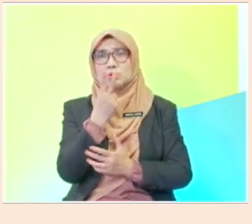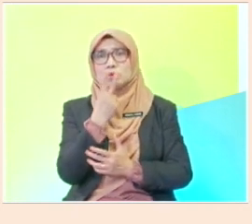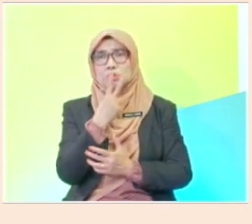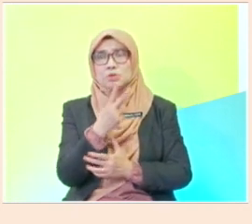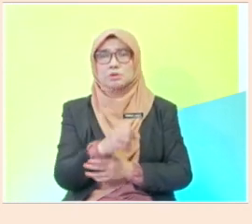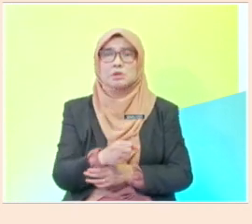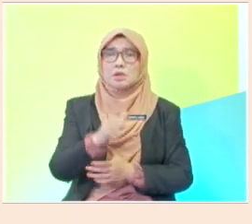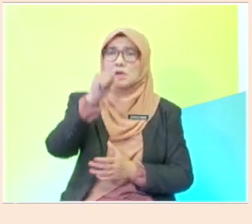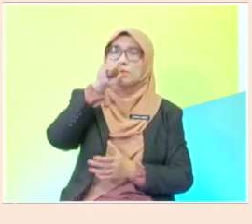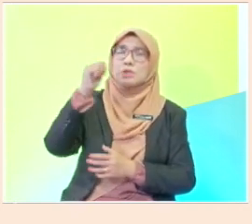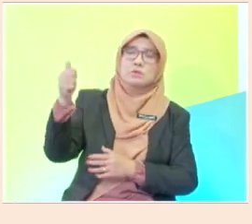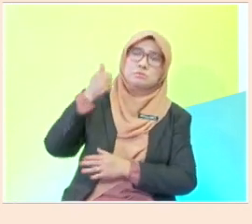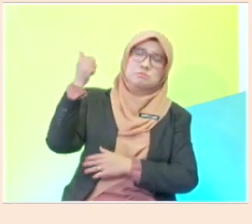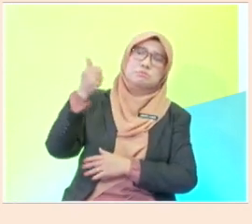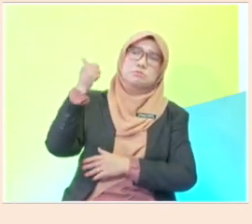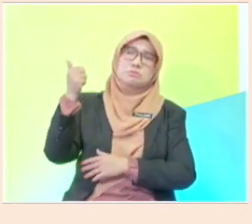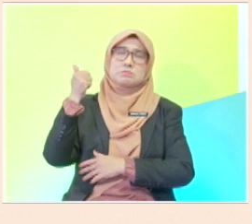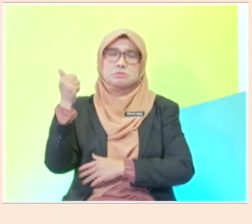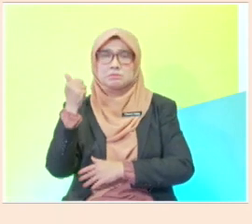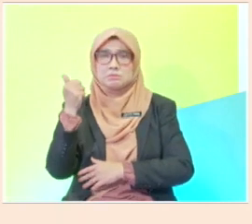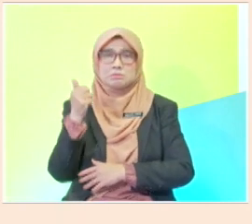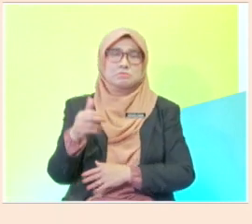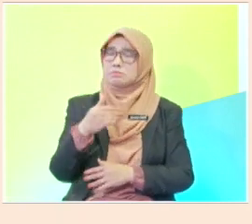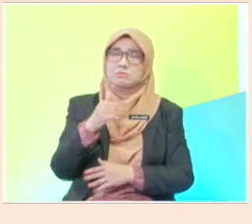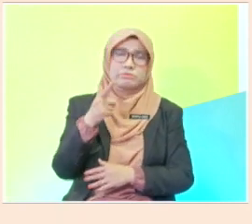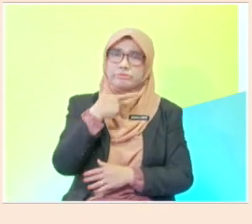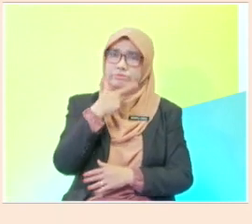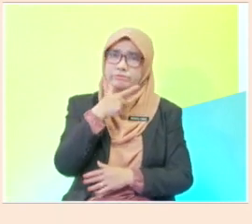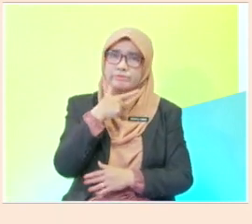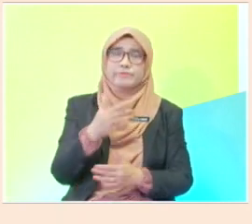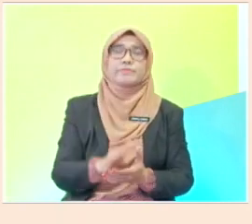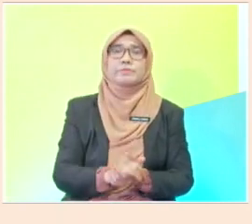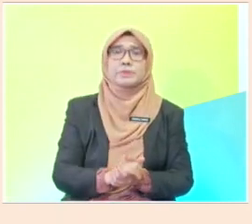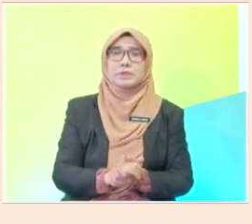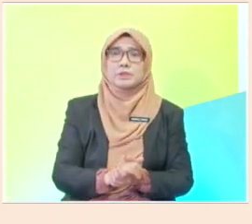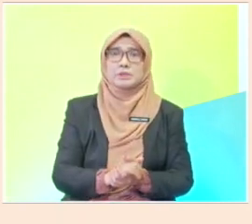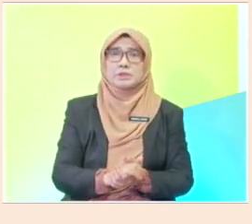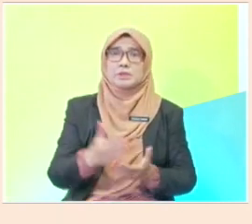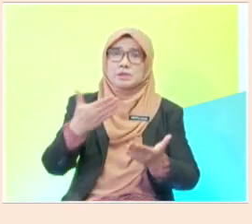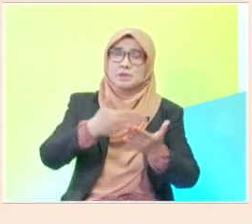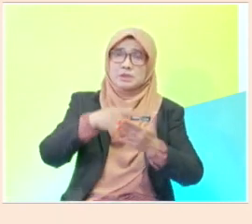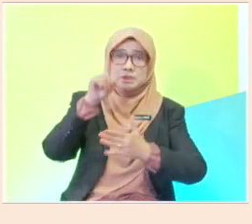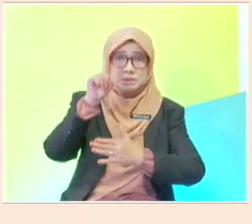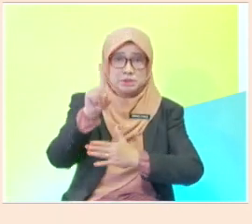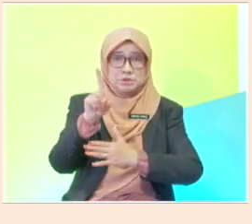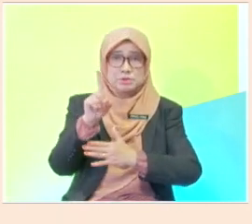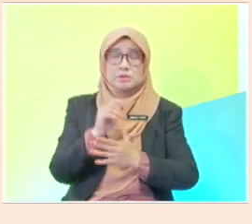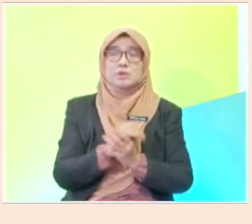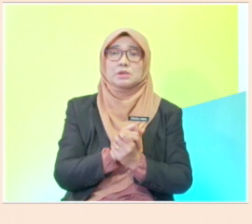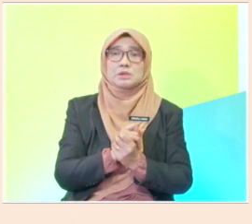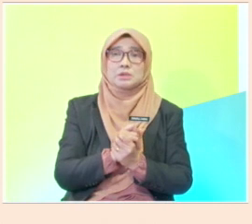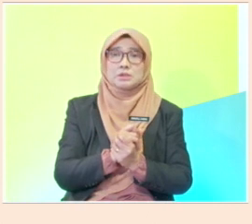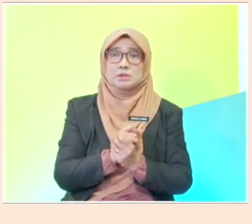minuman beralkohol. Seterusnya, ada satu lagi faktor ataupun punca sistem keimunan menjadi lemah